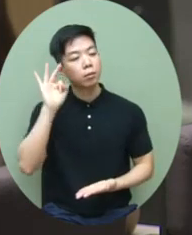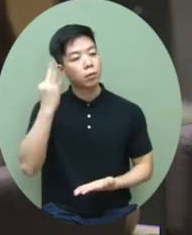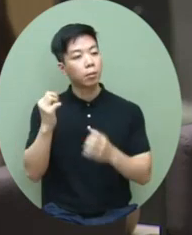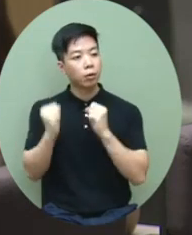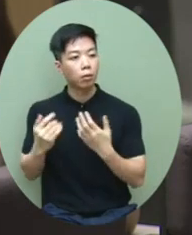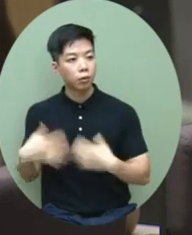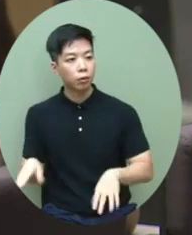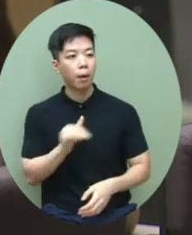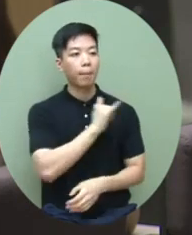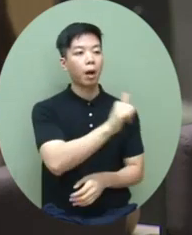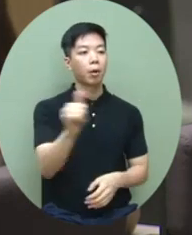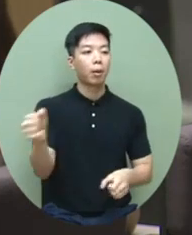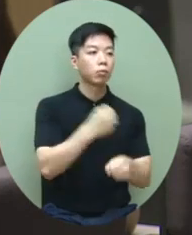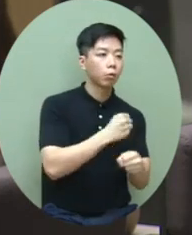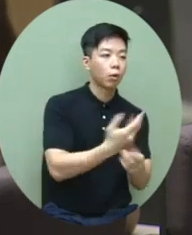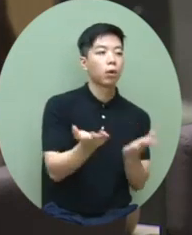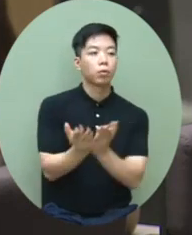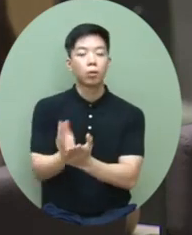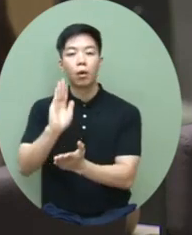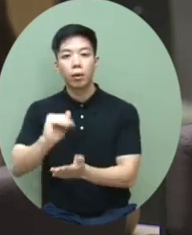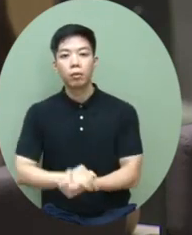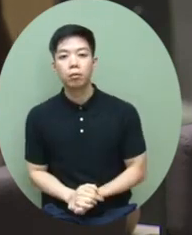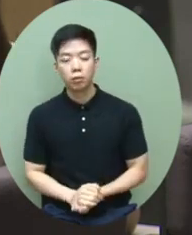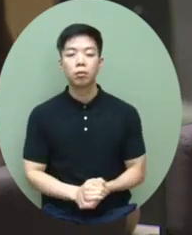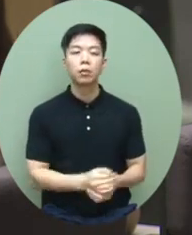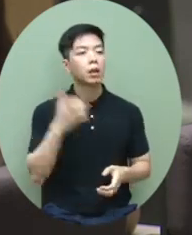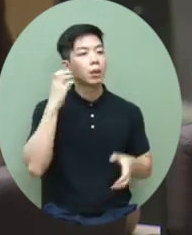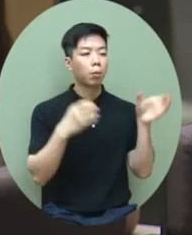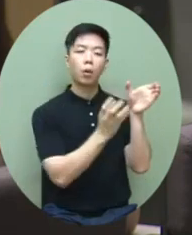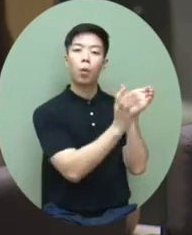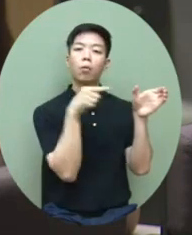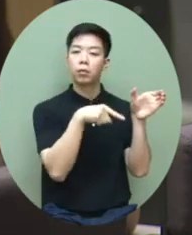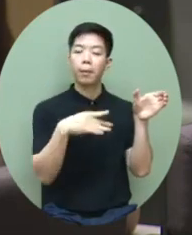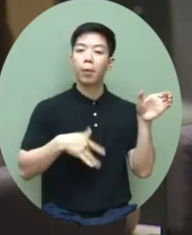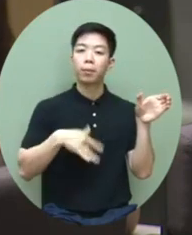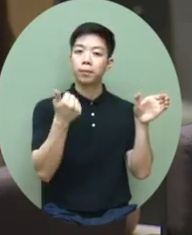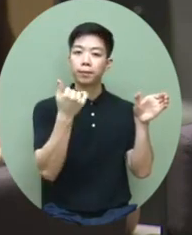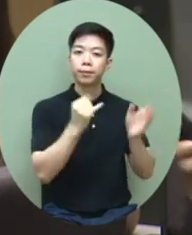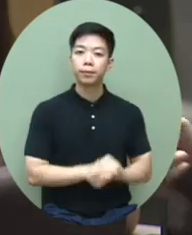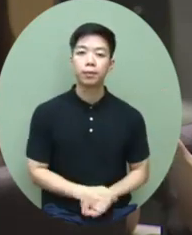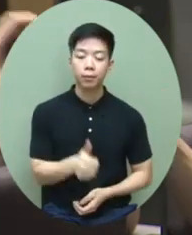所去翻工翻學啦。咁其實皇馬仲有冇存在嘅必要 ？Thank you。